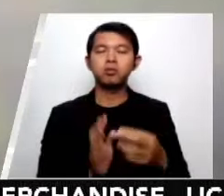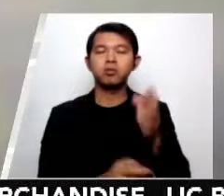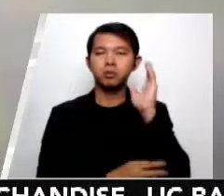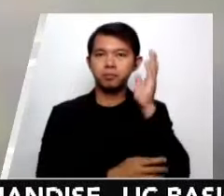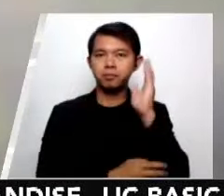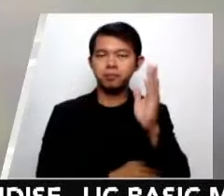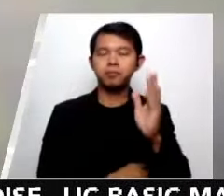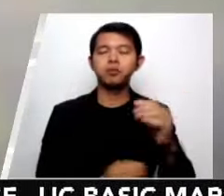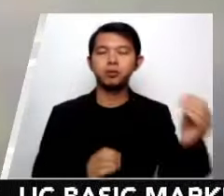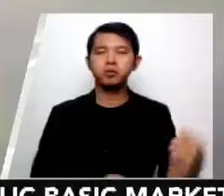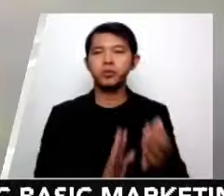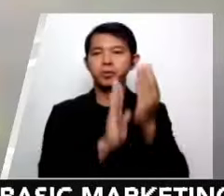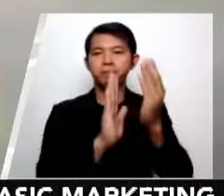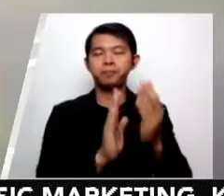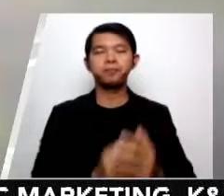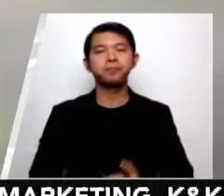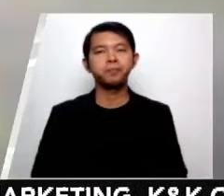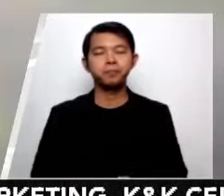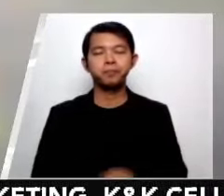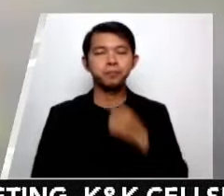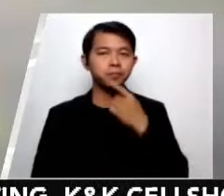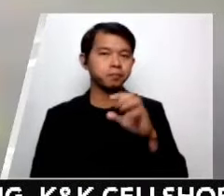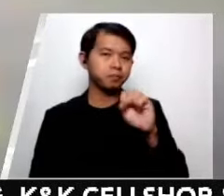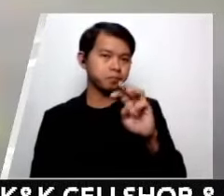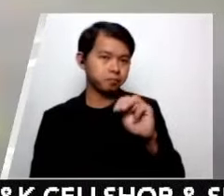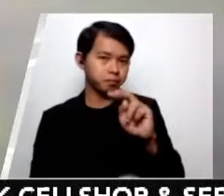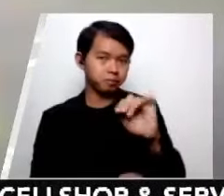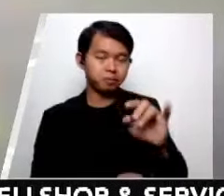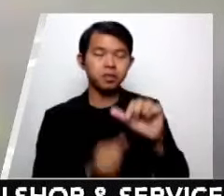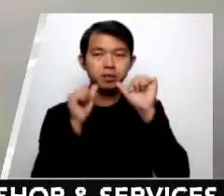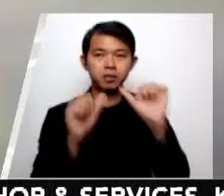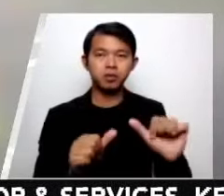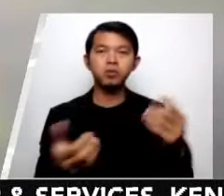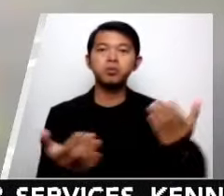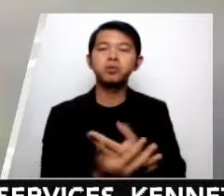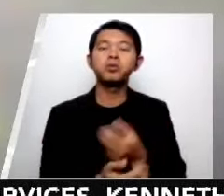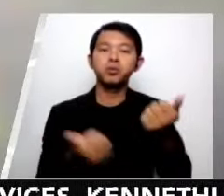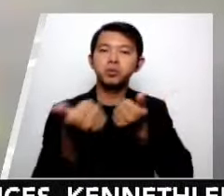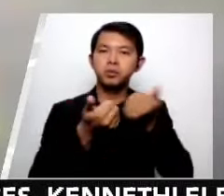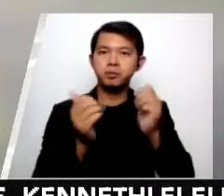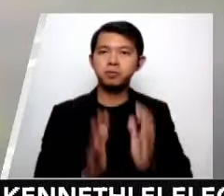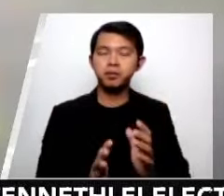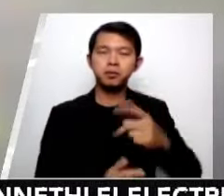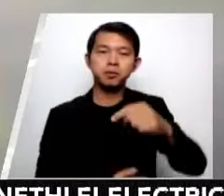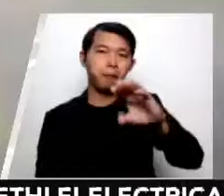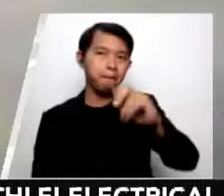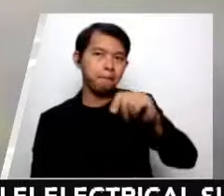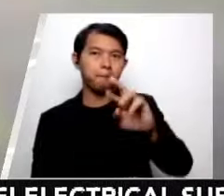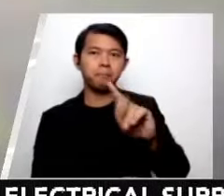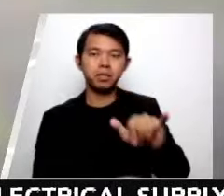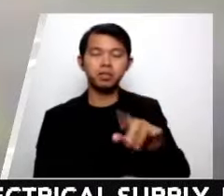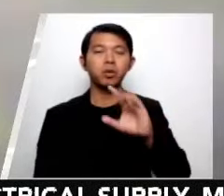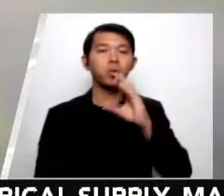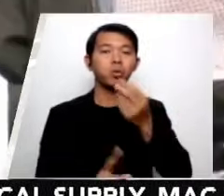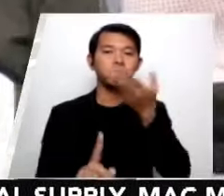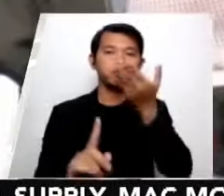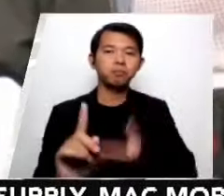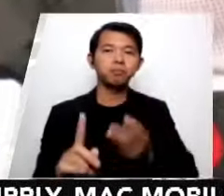ng SMNI na itinalagang bagong administrator ng properties ng KOJC si dating Pangulong Rodrigo